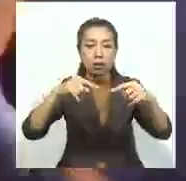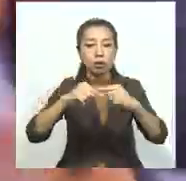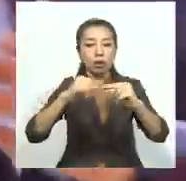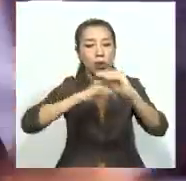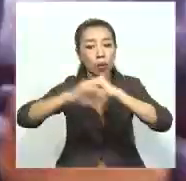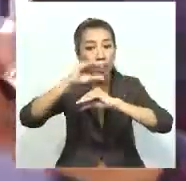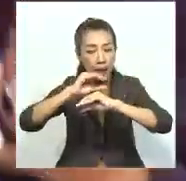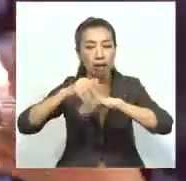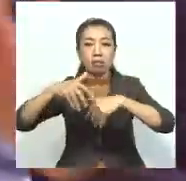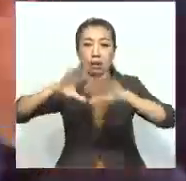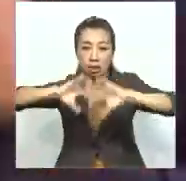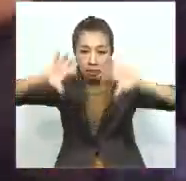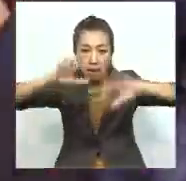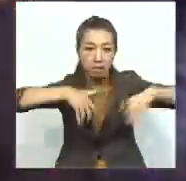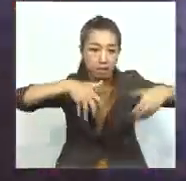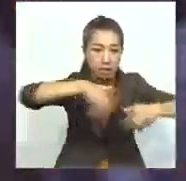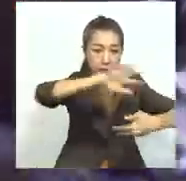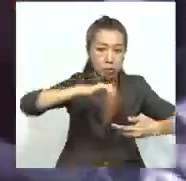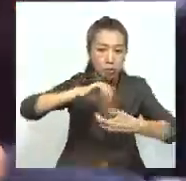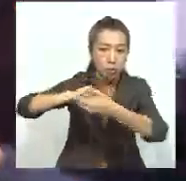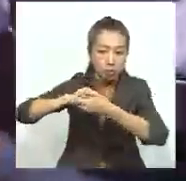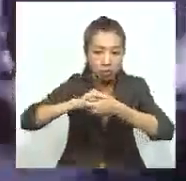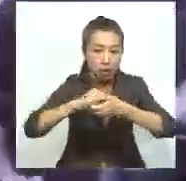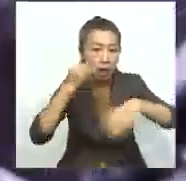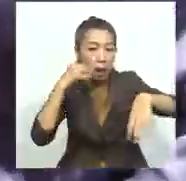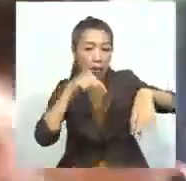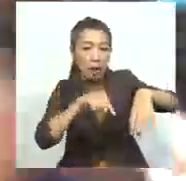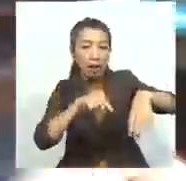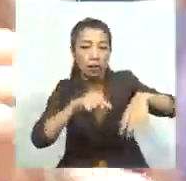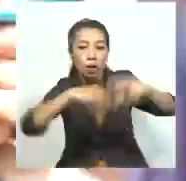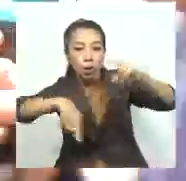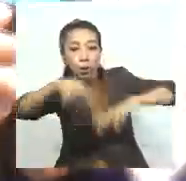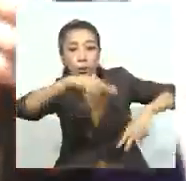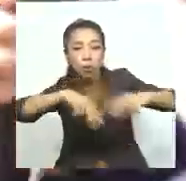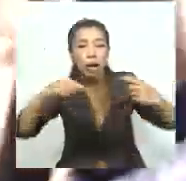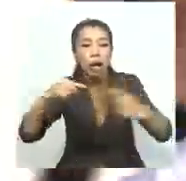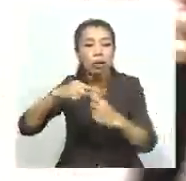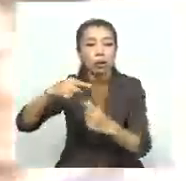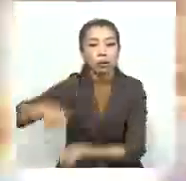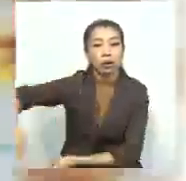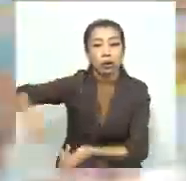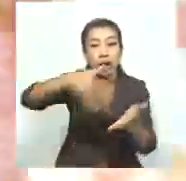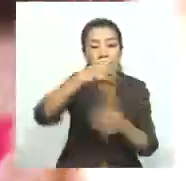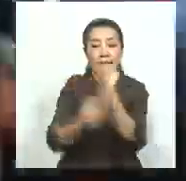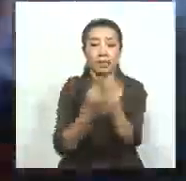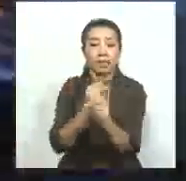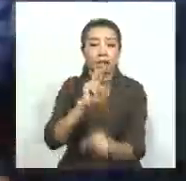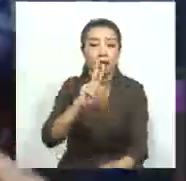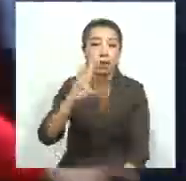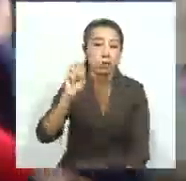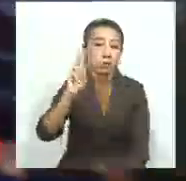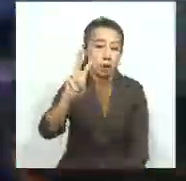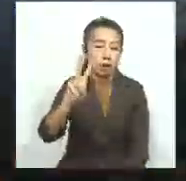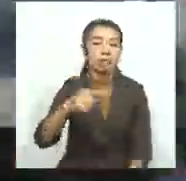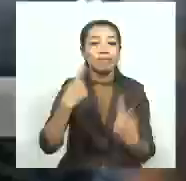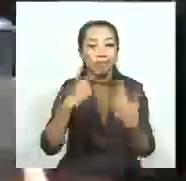ประชารัฐร่วมใจดูแลความปลอดภัยบ้านประชาชนในช่วงเทศกาลสงกรานต์ประจำปี